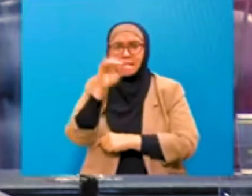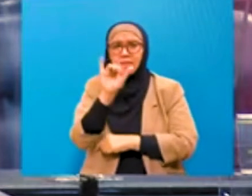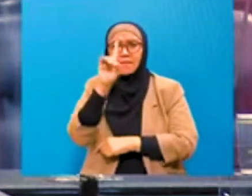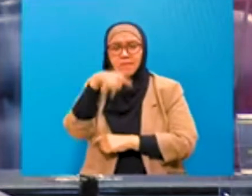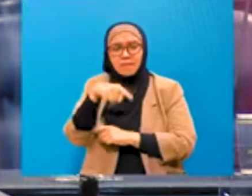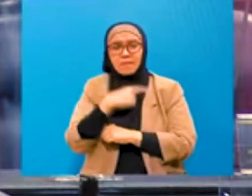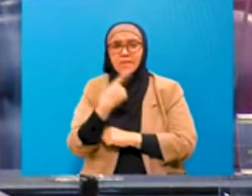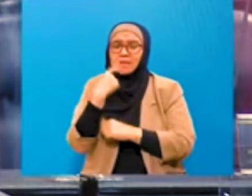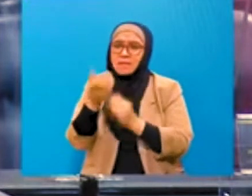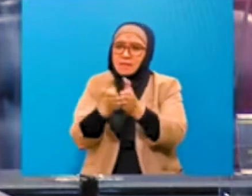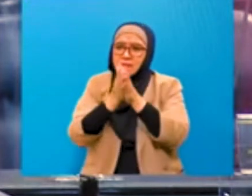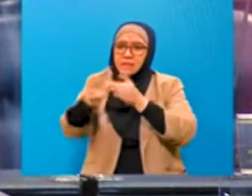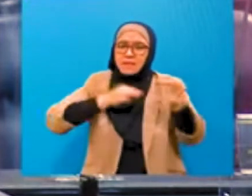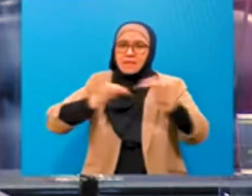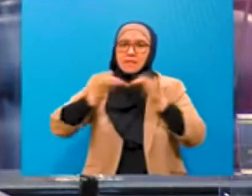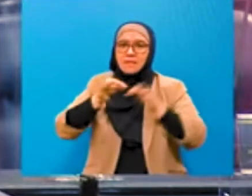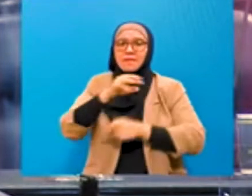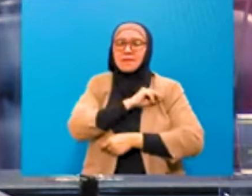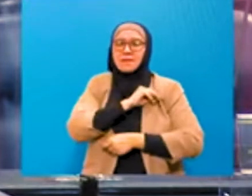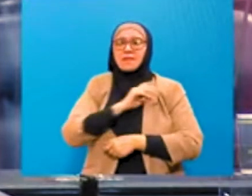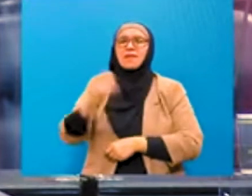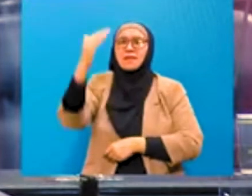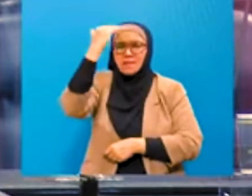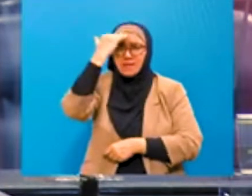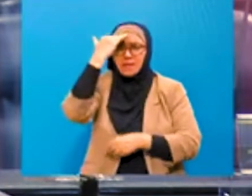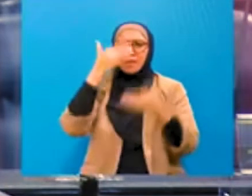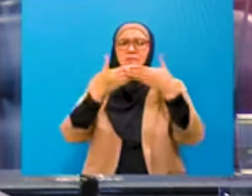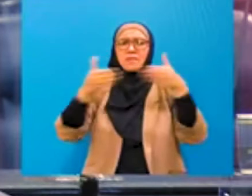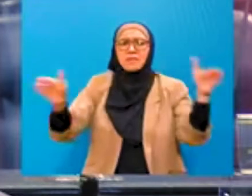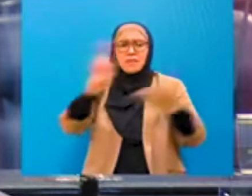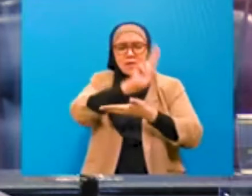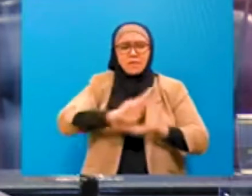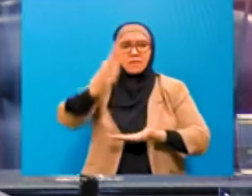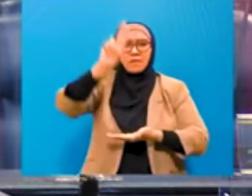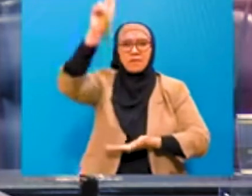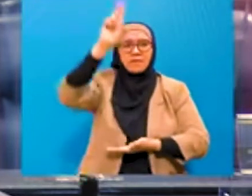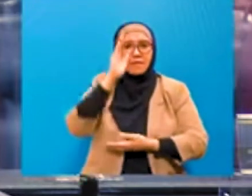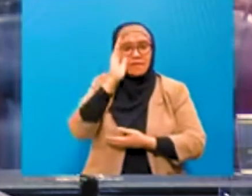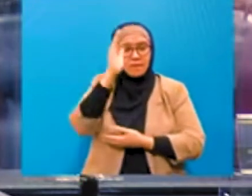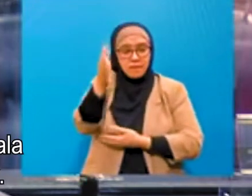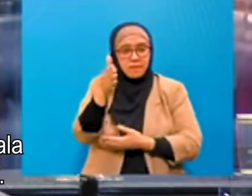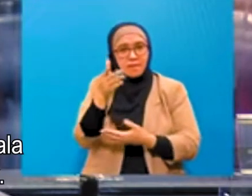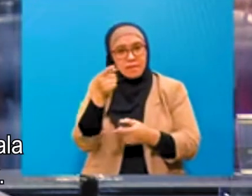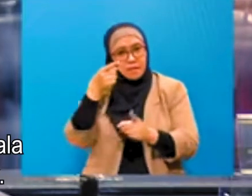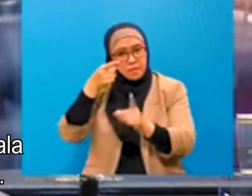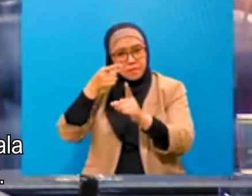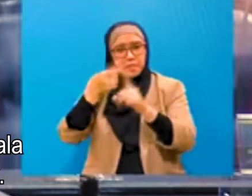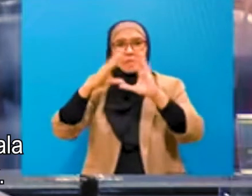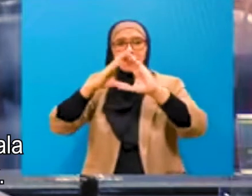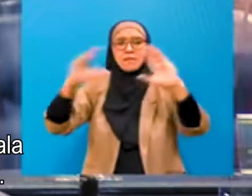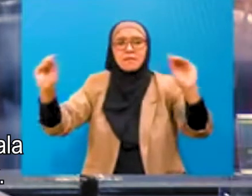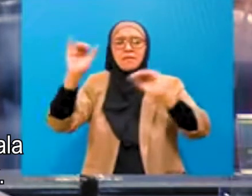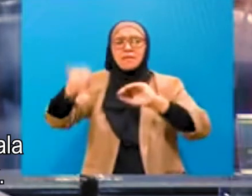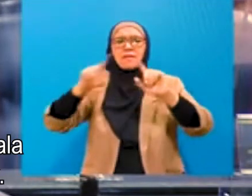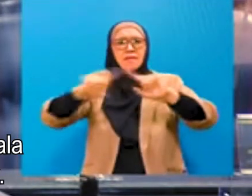kita tahu bahwa pembukaan kempes ini akan menjurus seolah-olah satu penyelesaian tapi saya tak